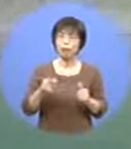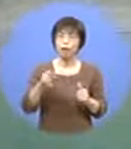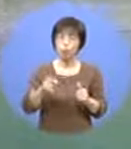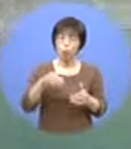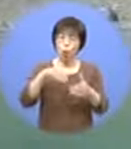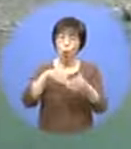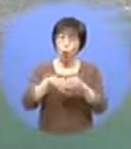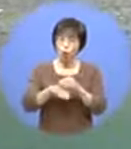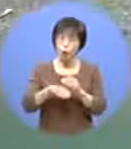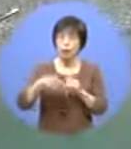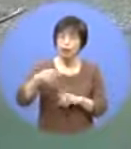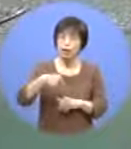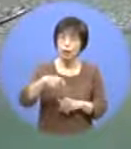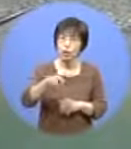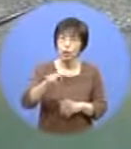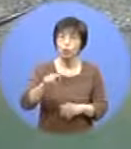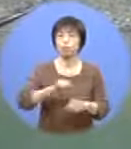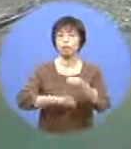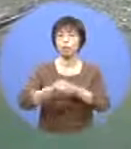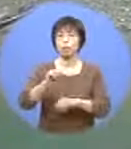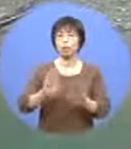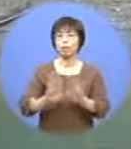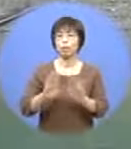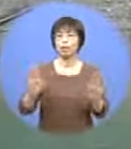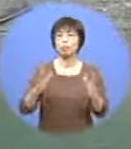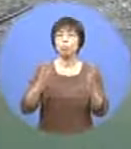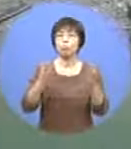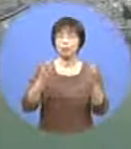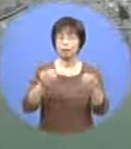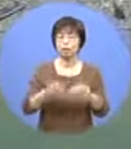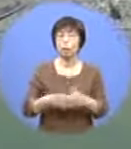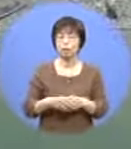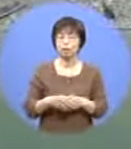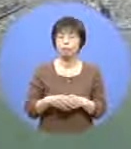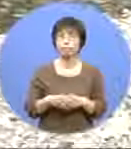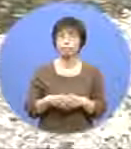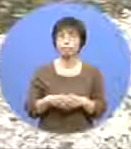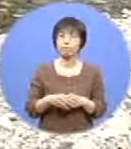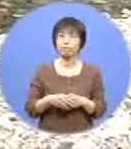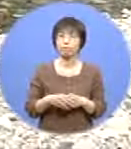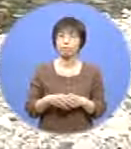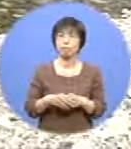存していこうということから始まったんですよ。意外と、